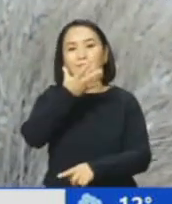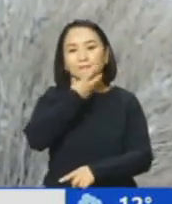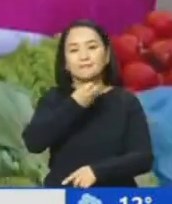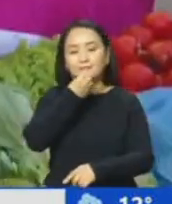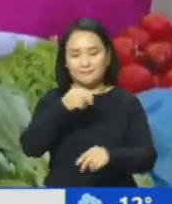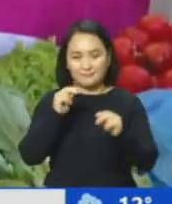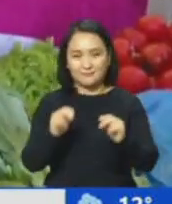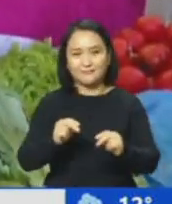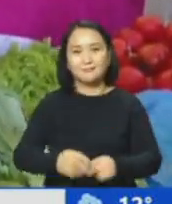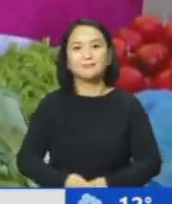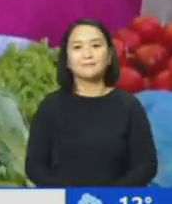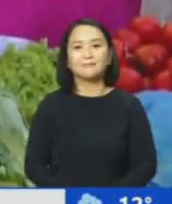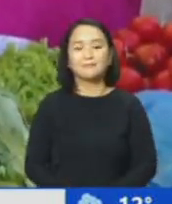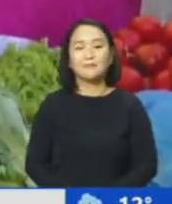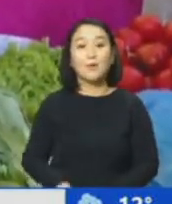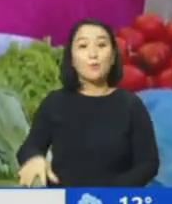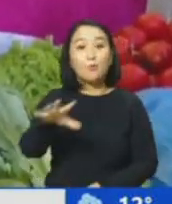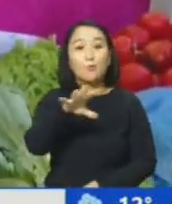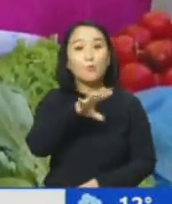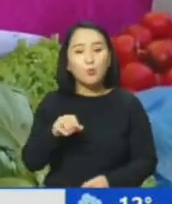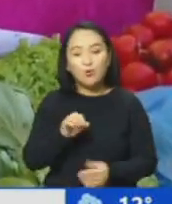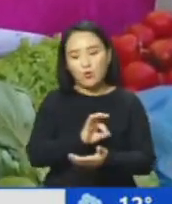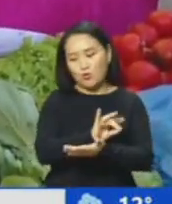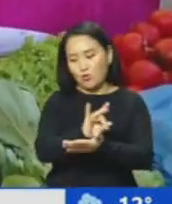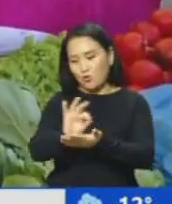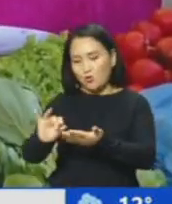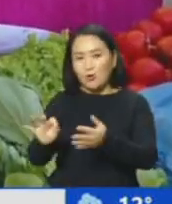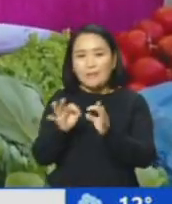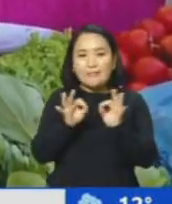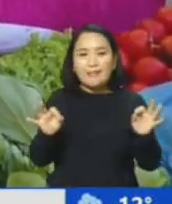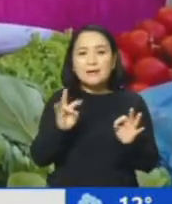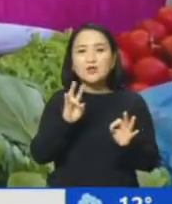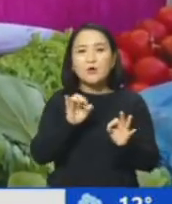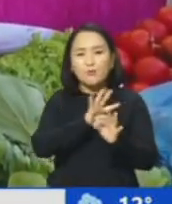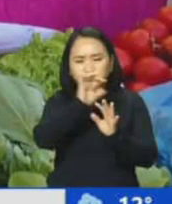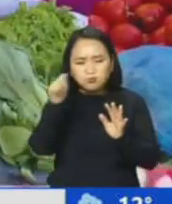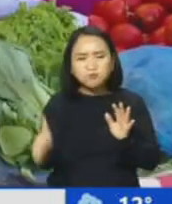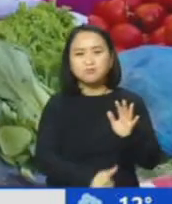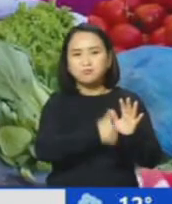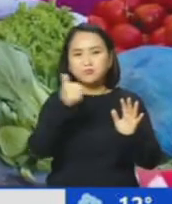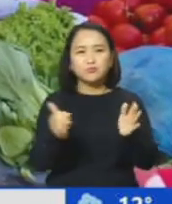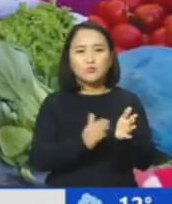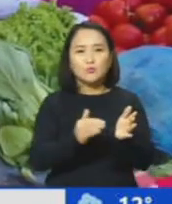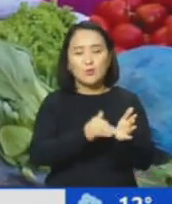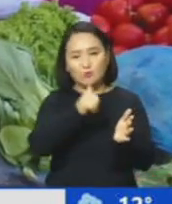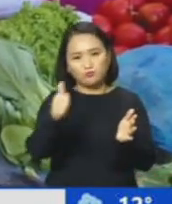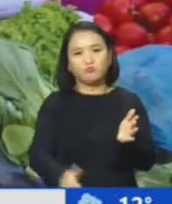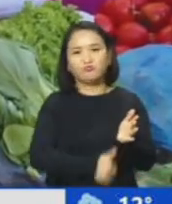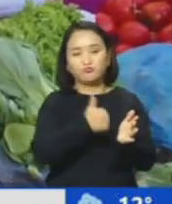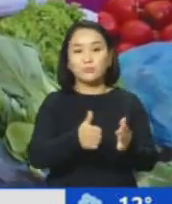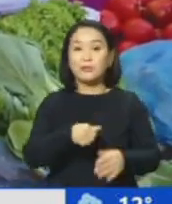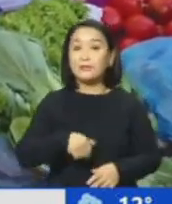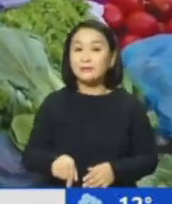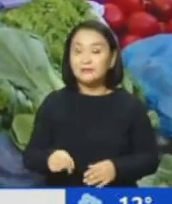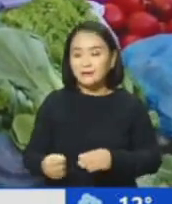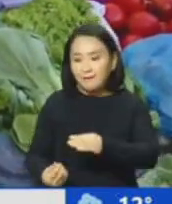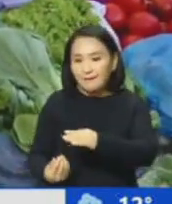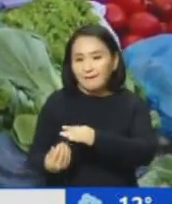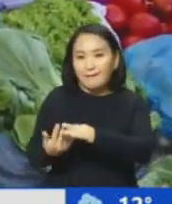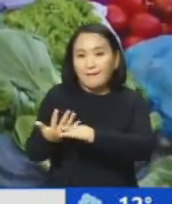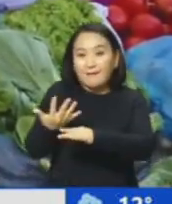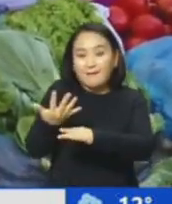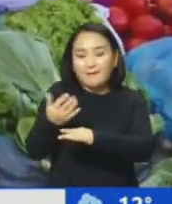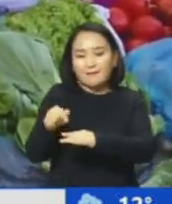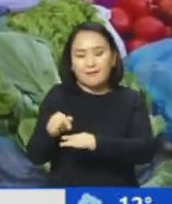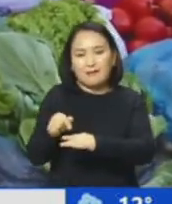юм аа. Бүх төрлөөр оролцож байгаа ингээд нарийн ногоо могоотойгоо бүгдээр нь орж. Ер нь энэ хавар бол чанга хавар болсон шүү